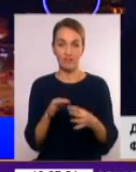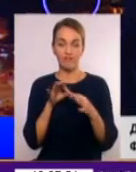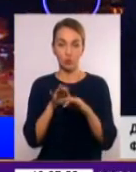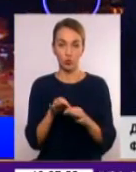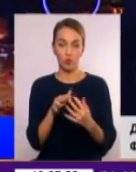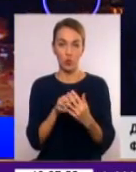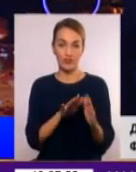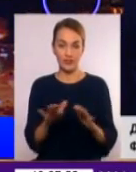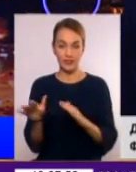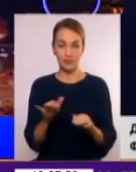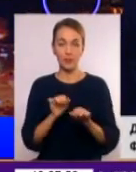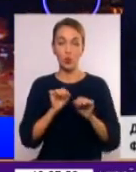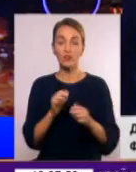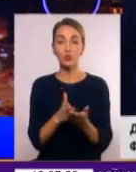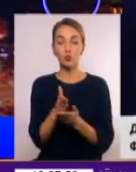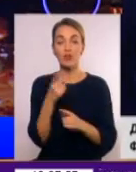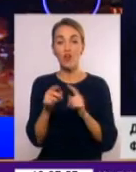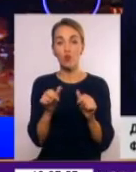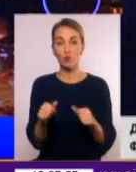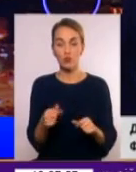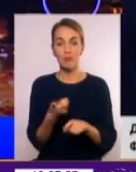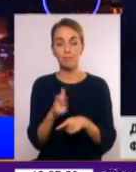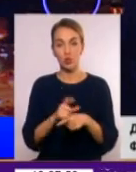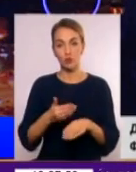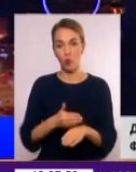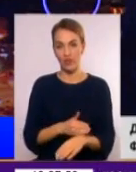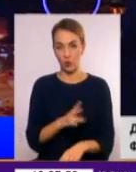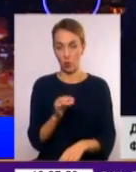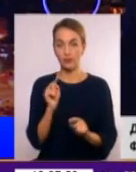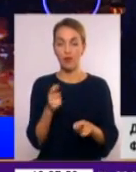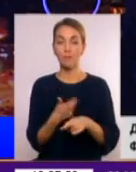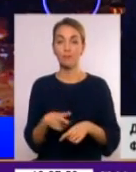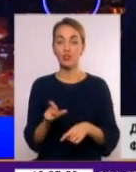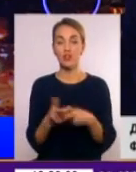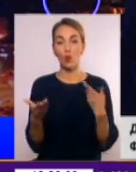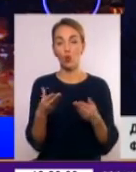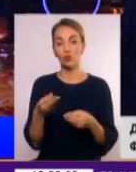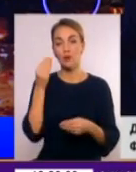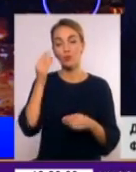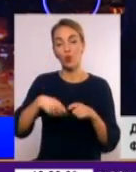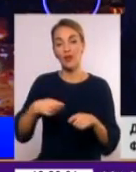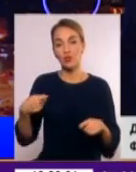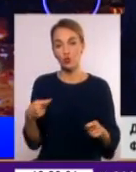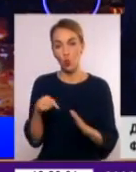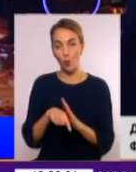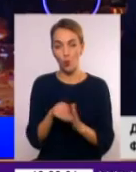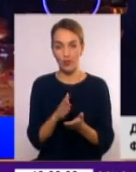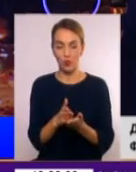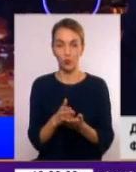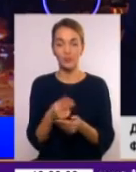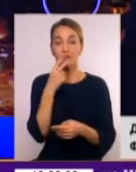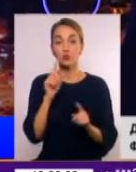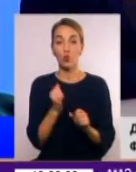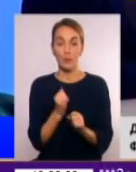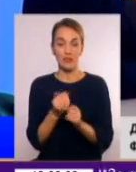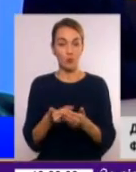дії. Тилові служби, вони реформуються ну, більш повільно. Mm-hmm. Да? Там більше якогось бюрократичного компоненту. Вони ж звикли що робити